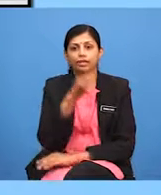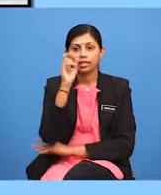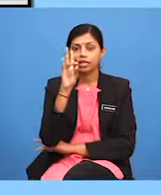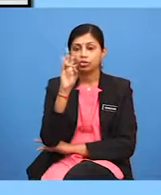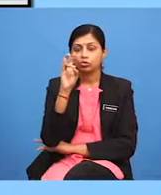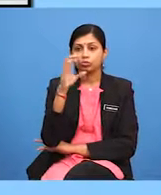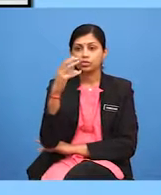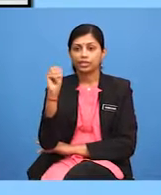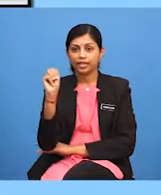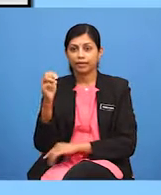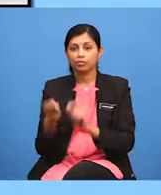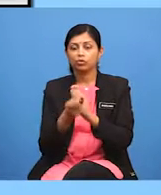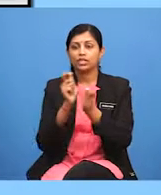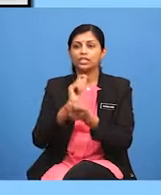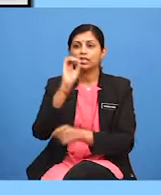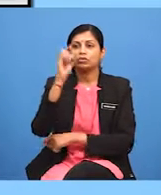iaitu bersamaan dengan